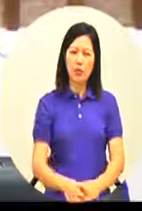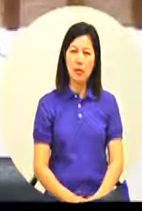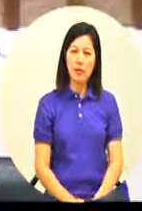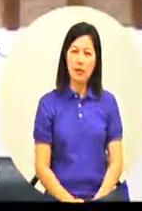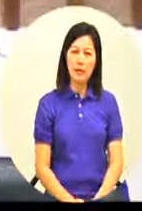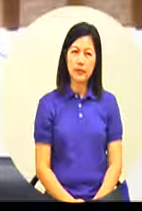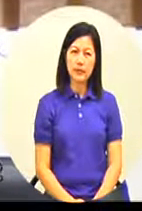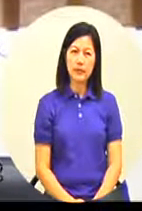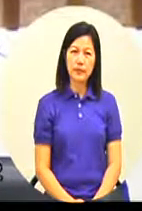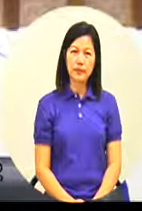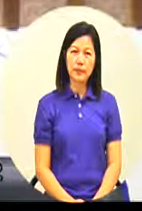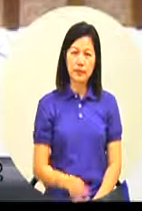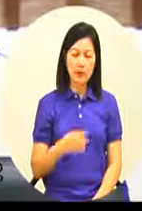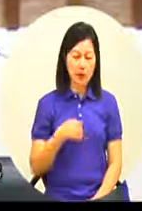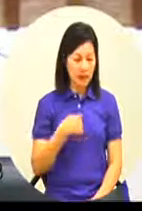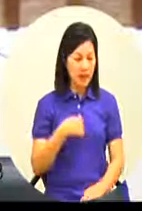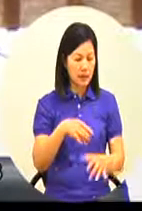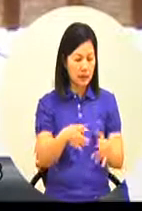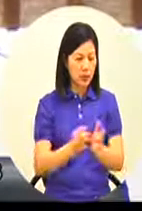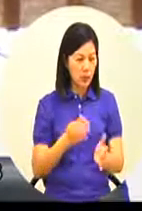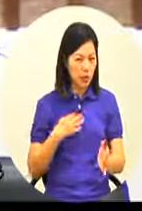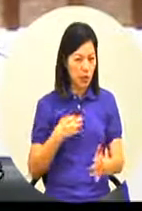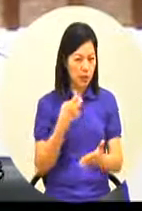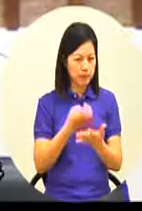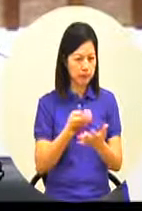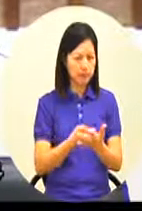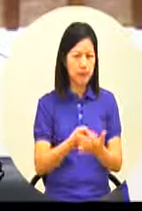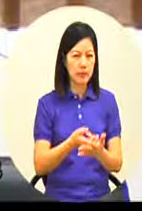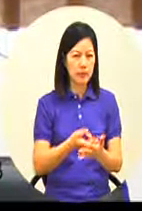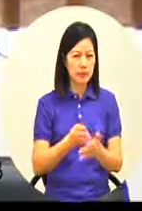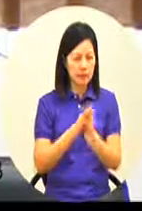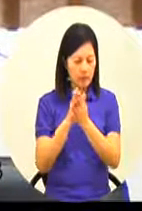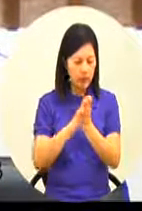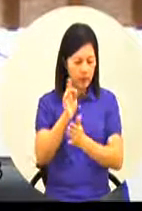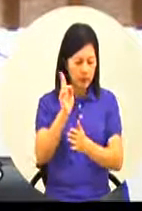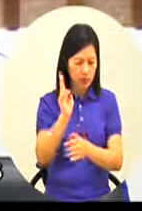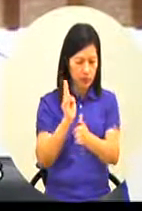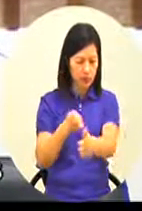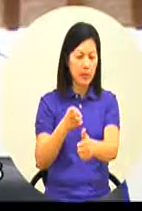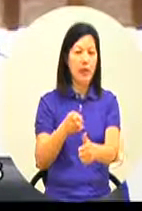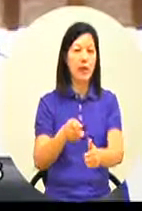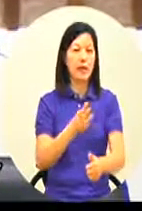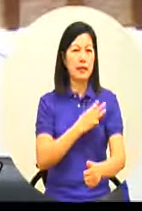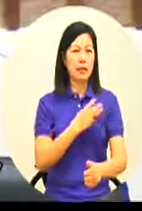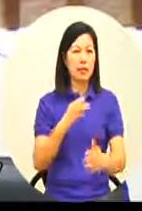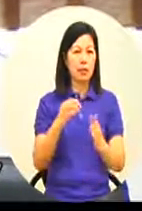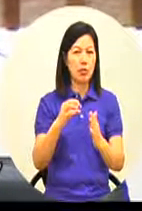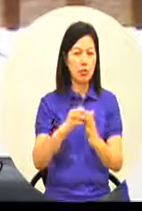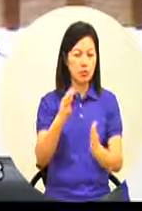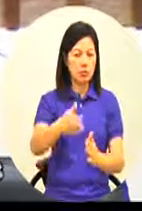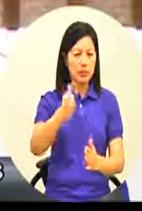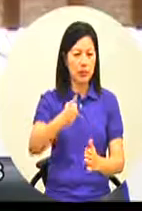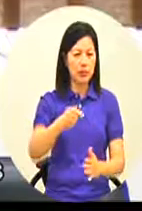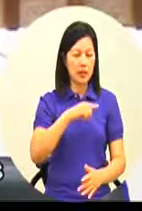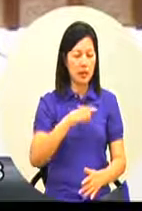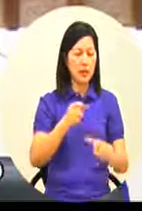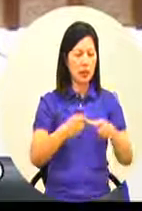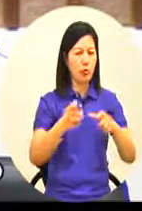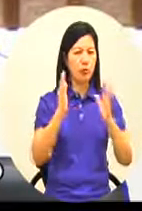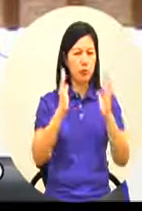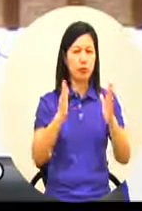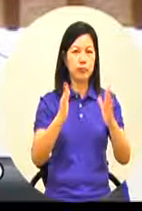部分我很严厉的要求市政府公务局赵局长， 应该秉持着公正的